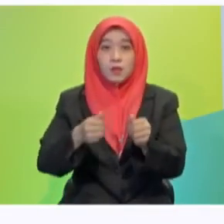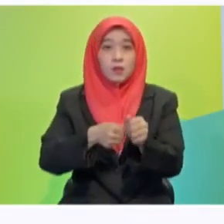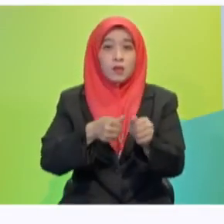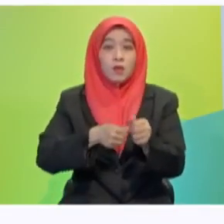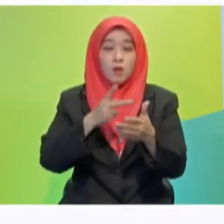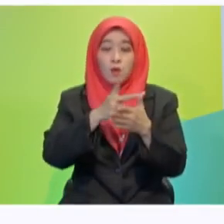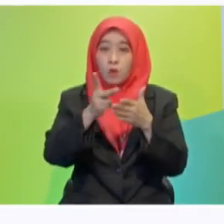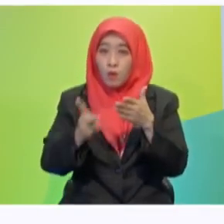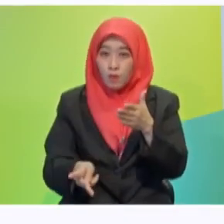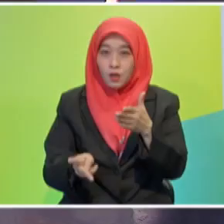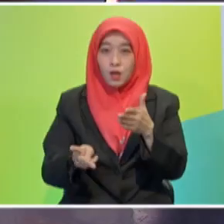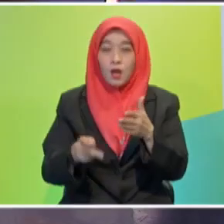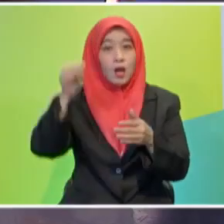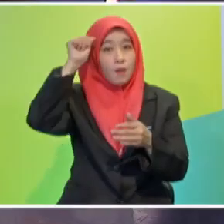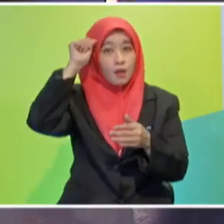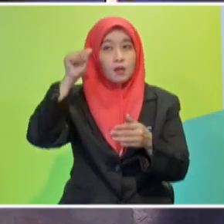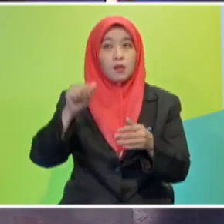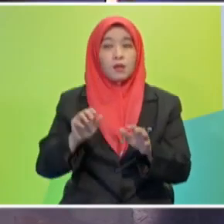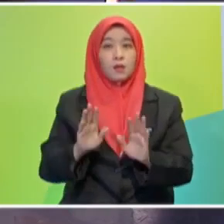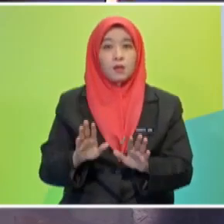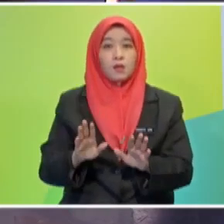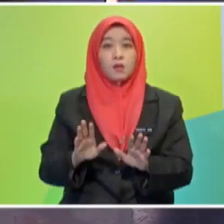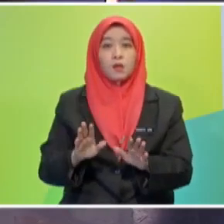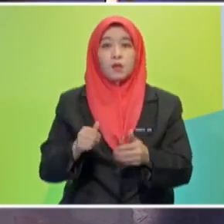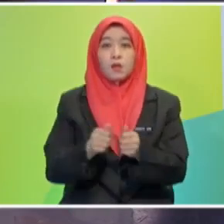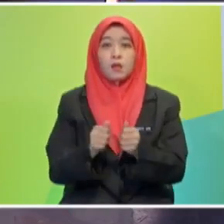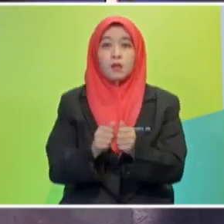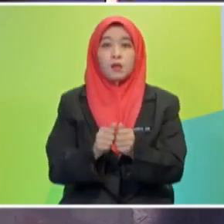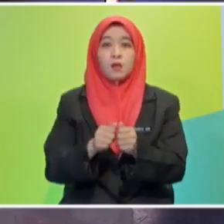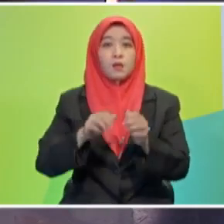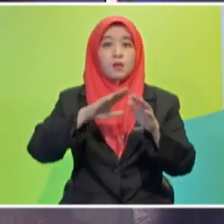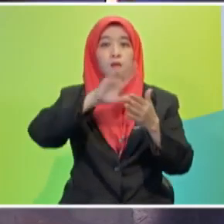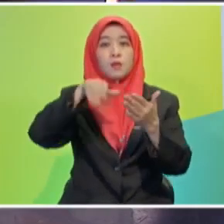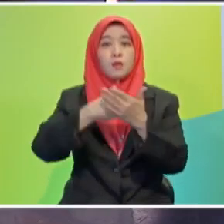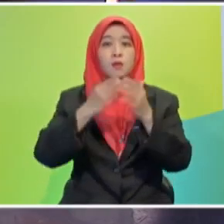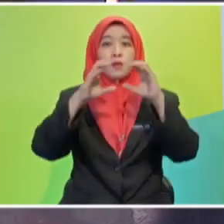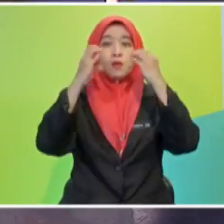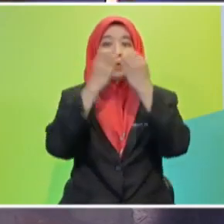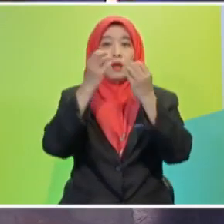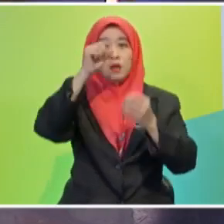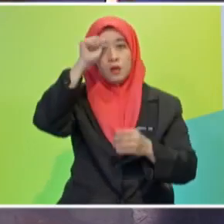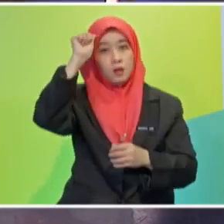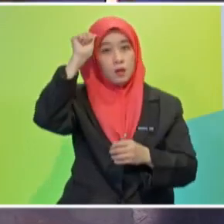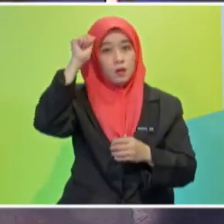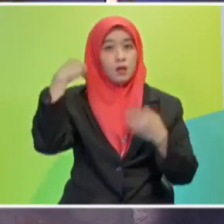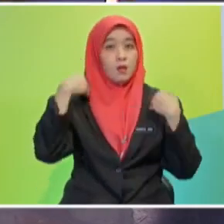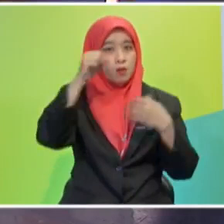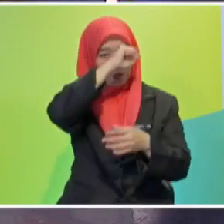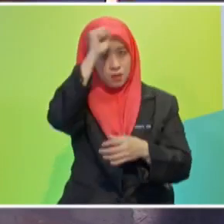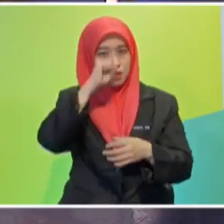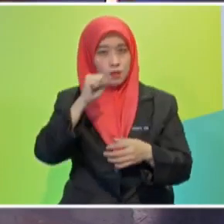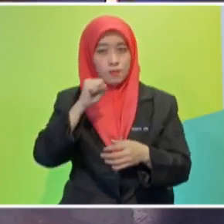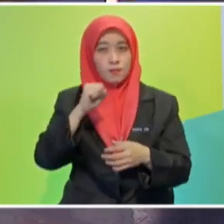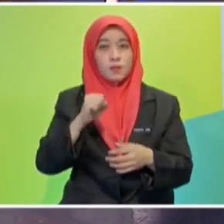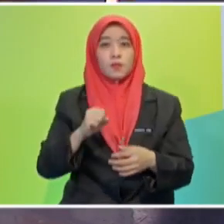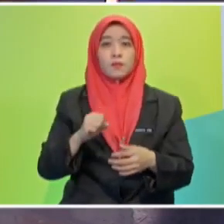Okey, Aiman, setakat ni dengan pembahagian ataupun perkelasan ini, Aiman ada soalan tak? Saya ada soalan lah cikgu. Okey. Kadang-kadang